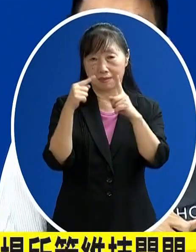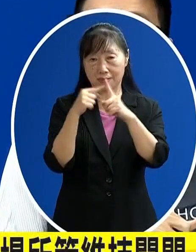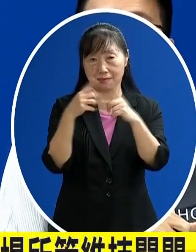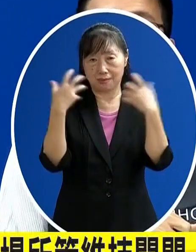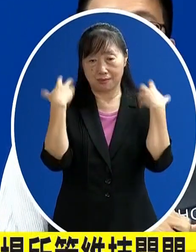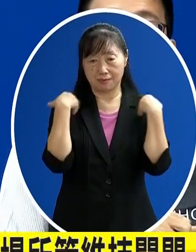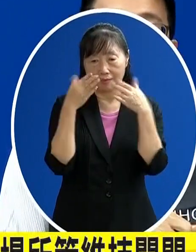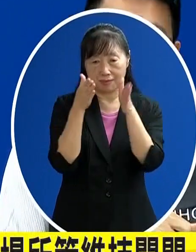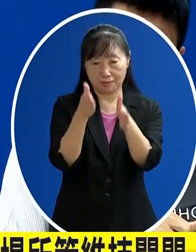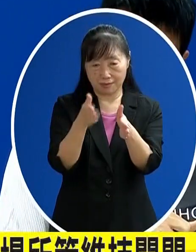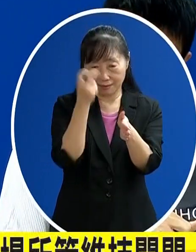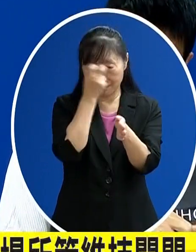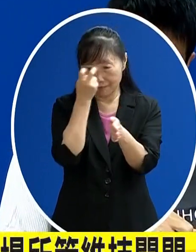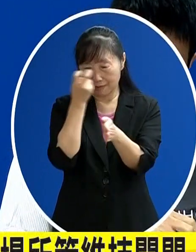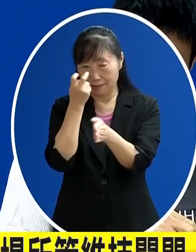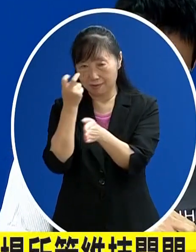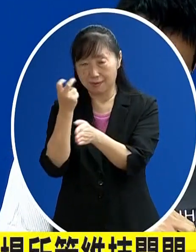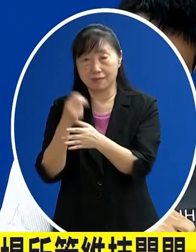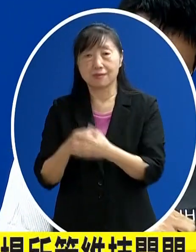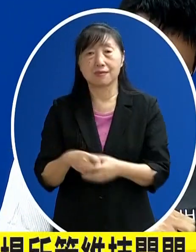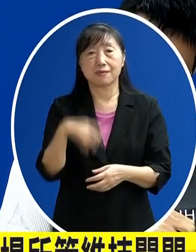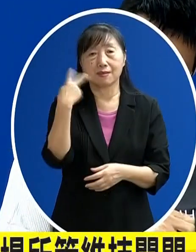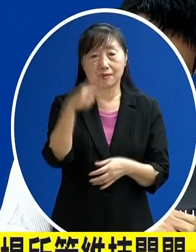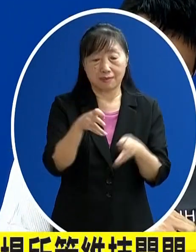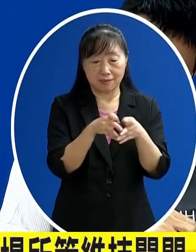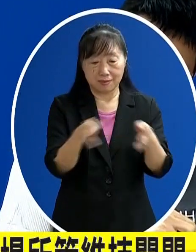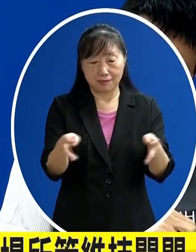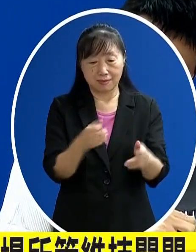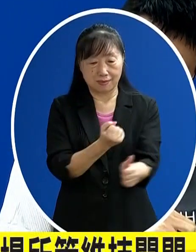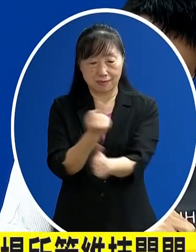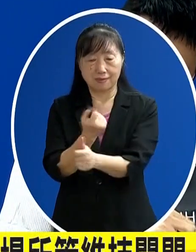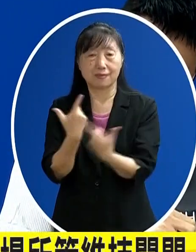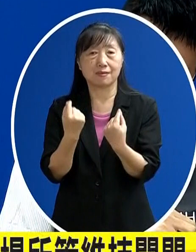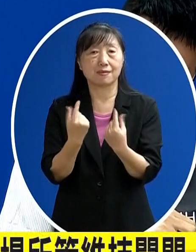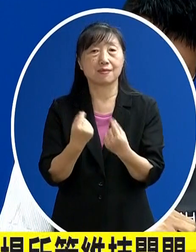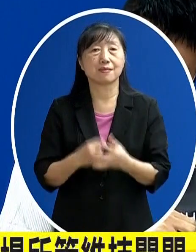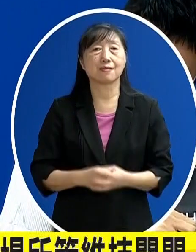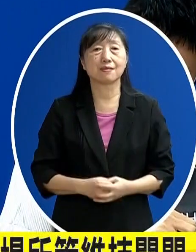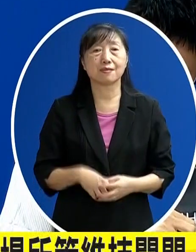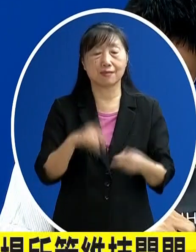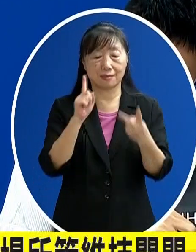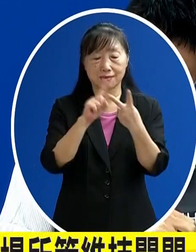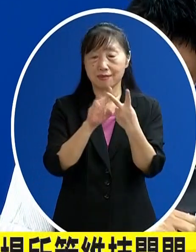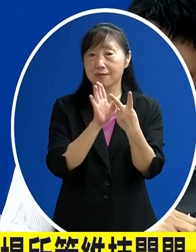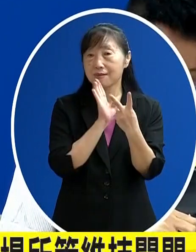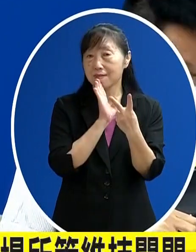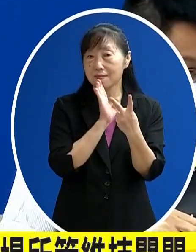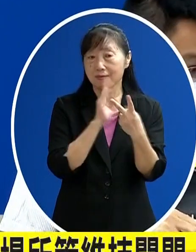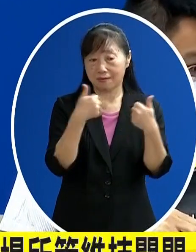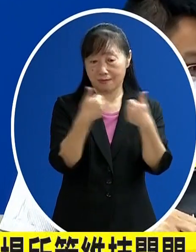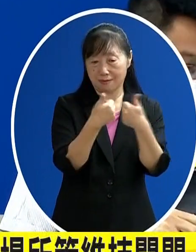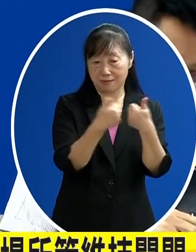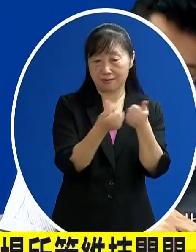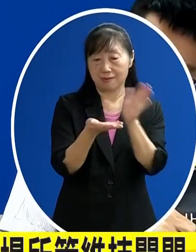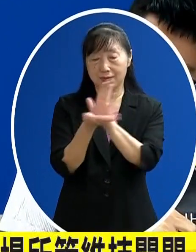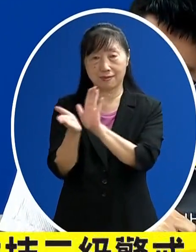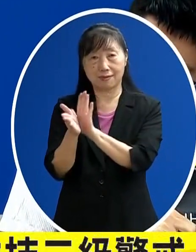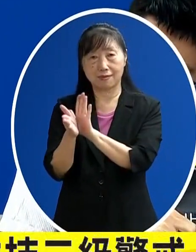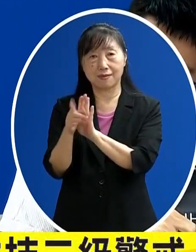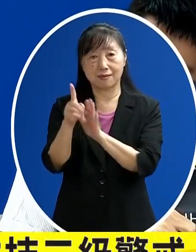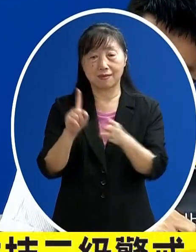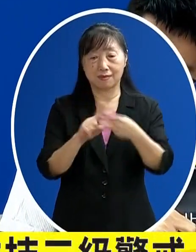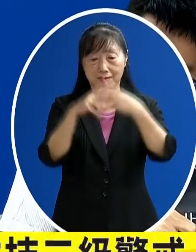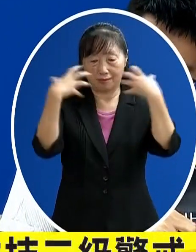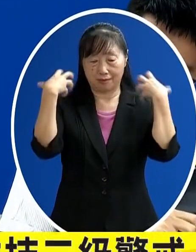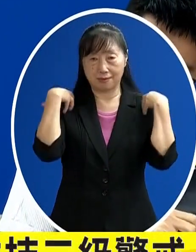做健康监测，同时列册管理。第二个部分是会议跟展览的主